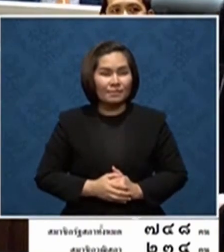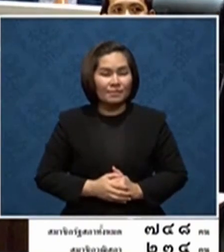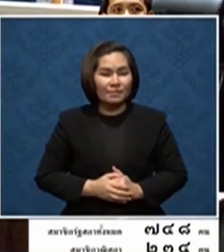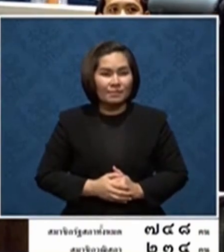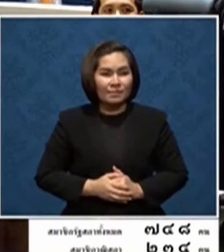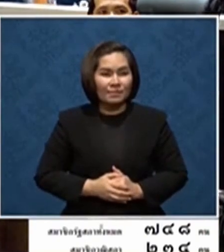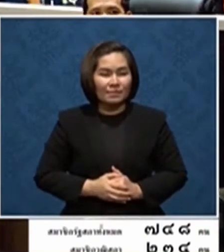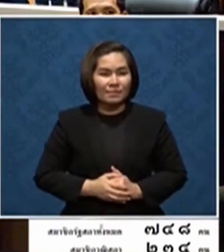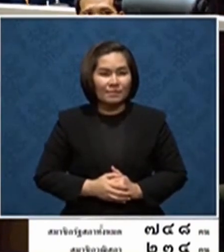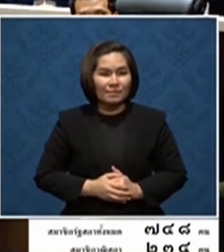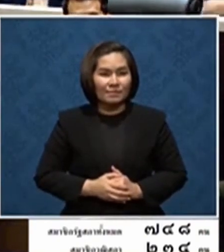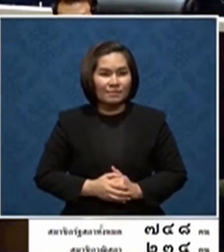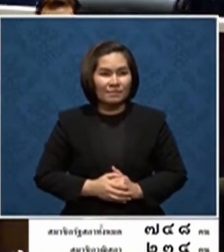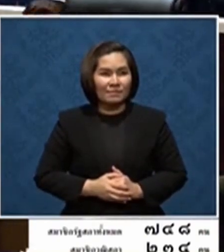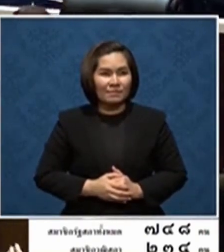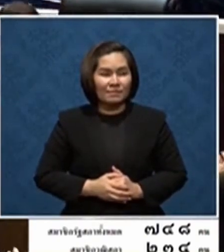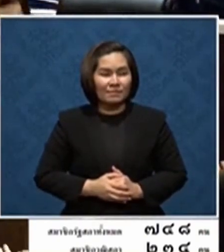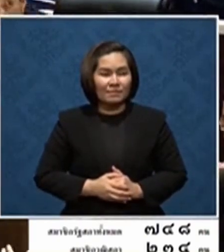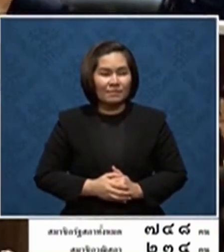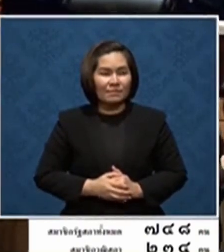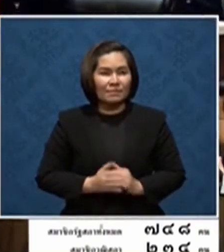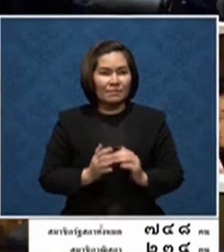ครับ